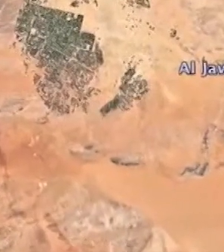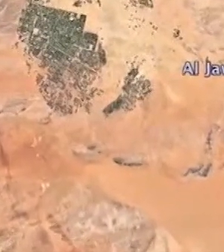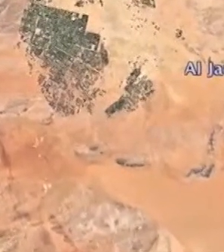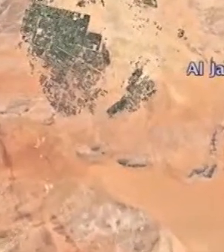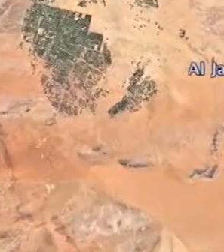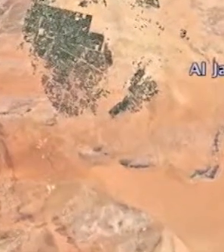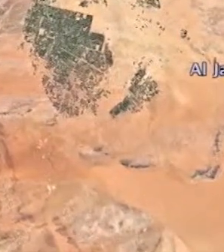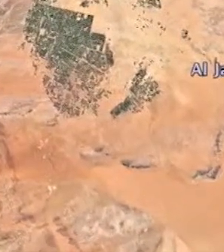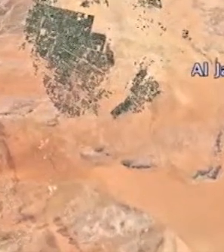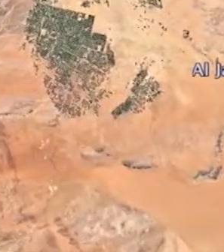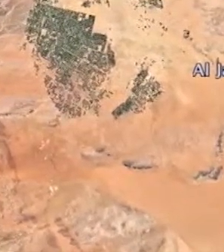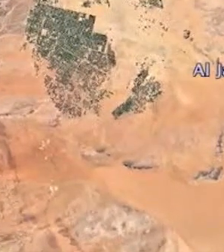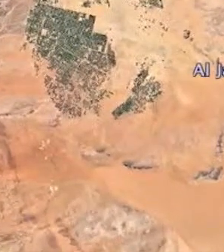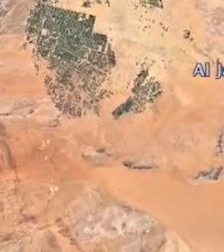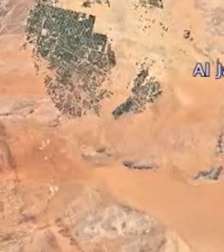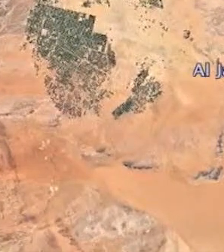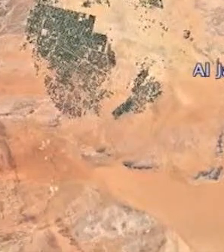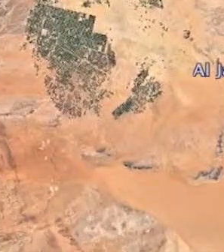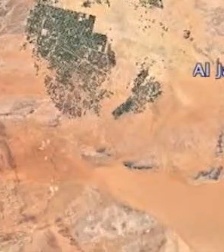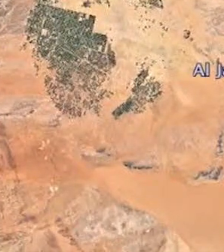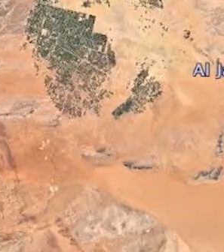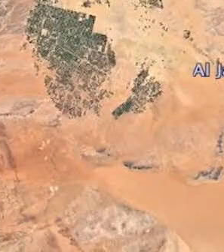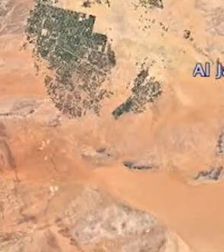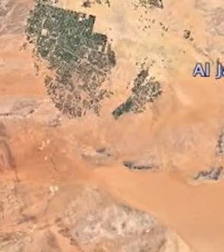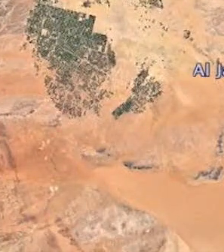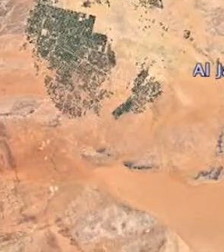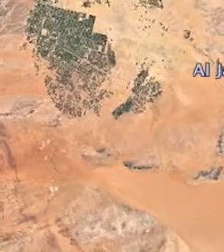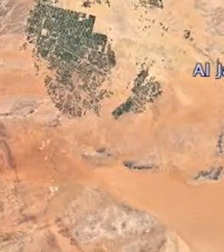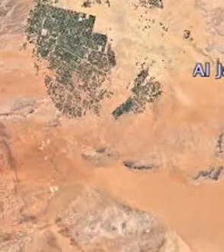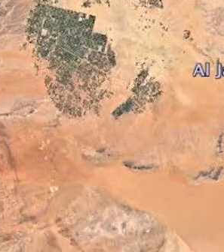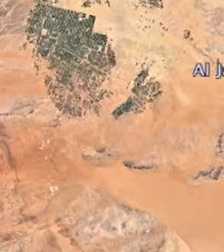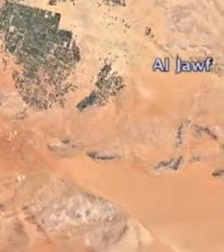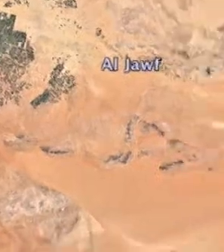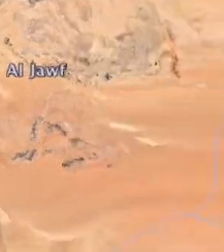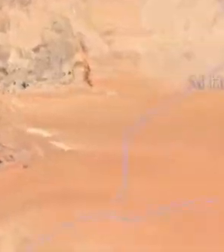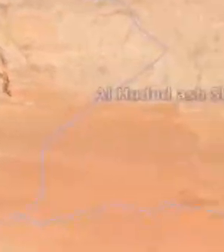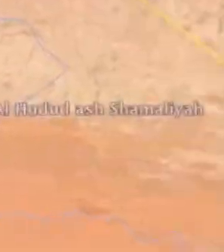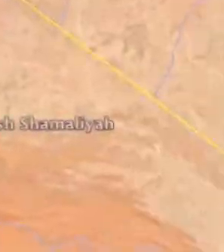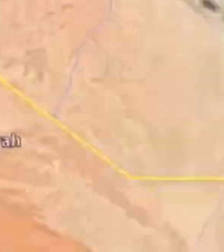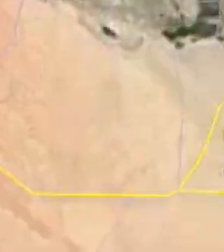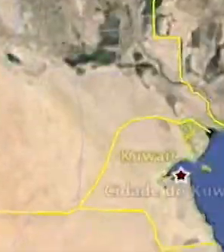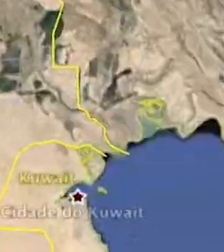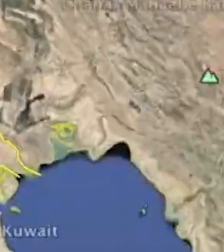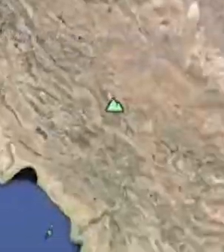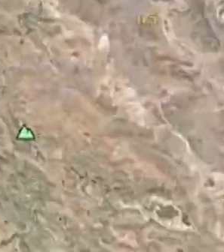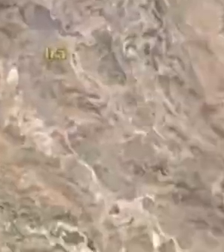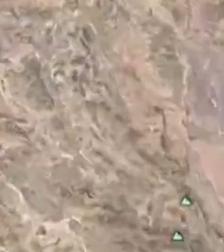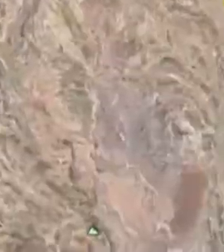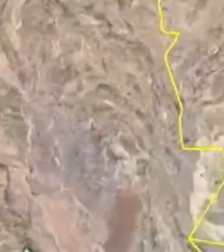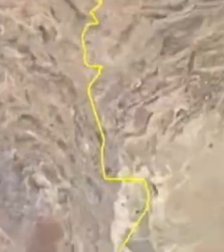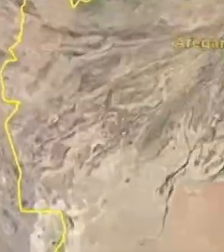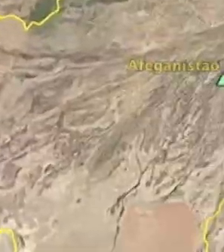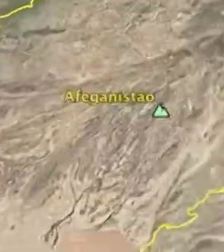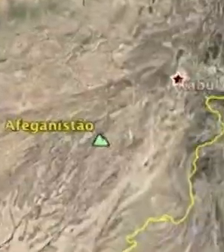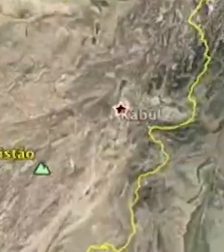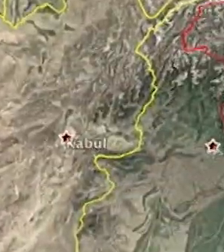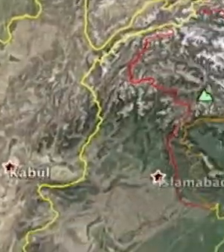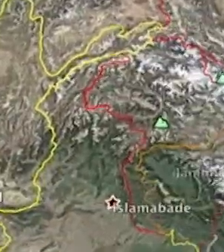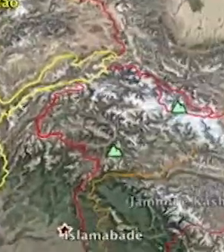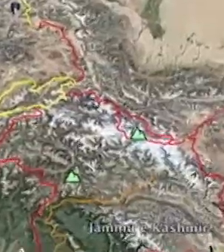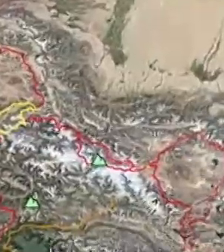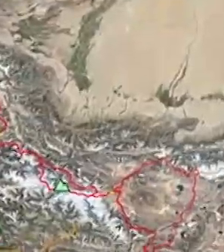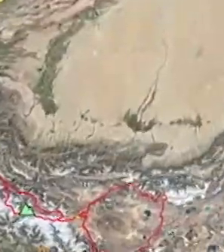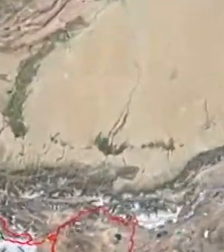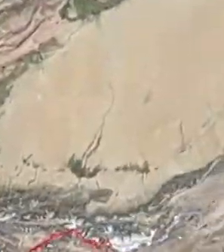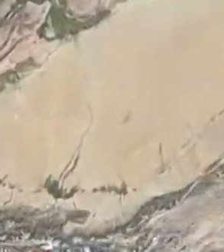Seigneur Jésus à la veille de sa mort à la croix de Calvaire. Des personnes de toutes les parties du monde sont